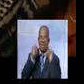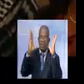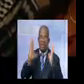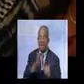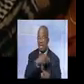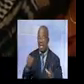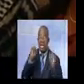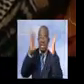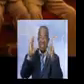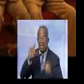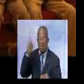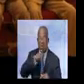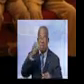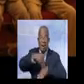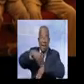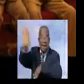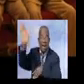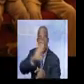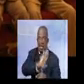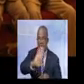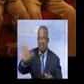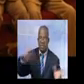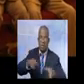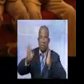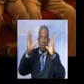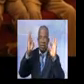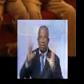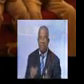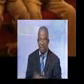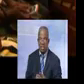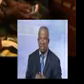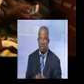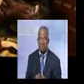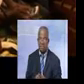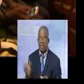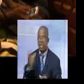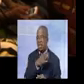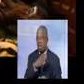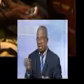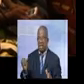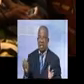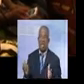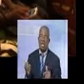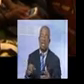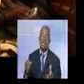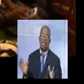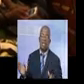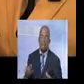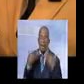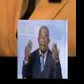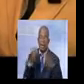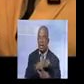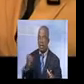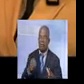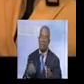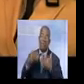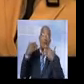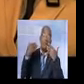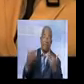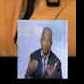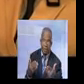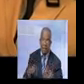nouveau plan triennal couvrant la période 2015-2017 et a souhaité que la lutte contre la traite et le travail